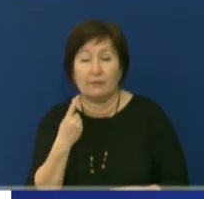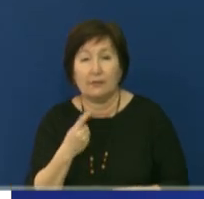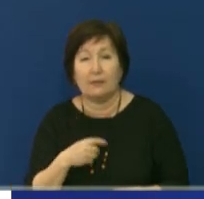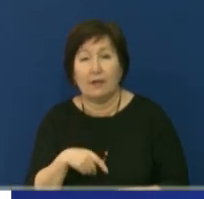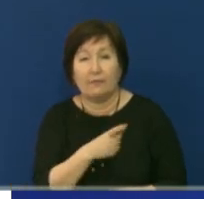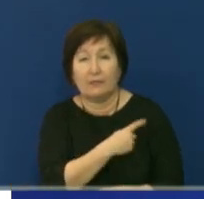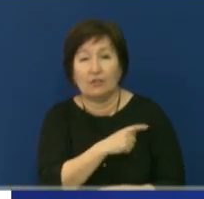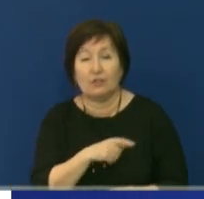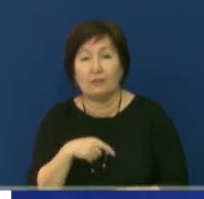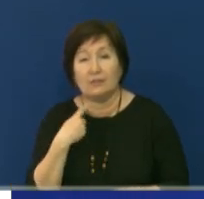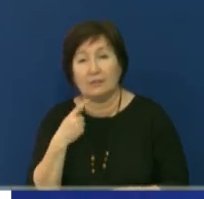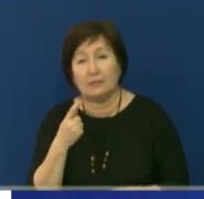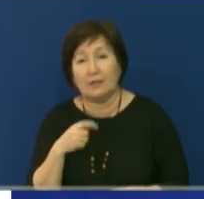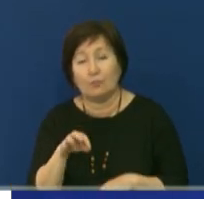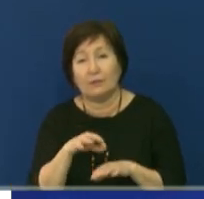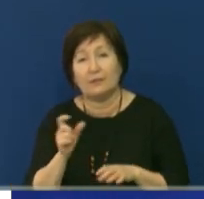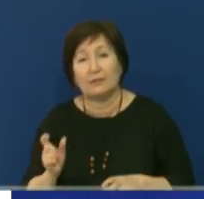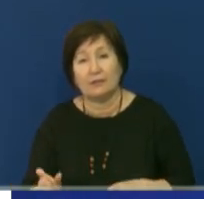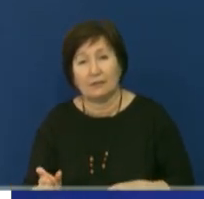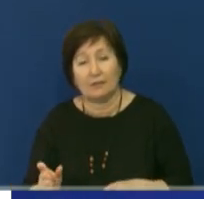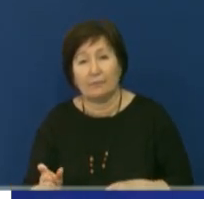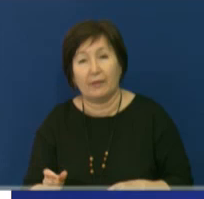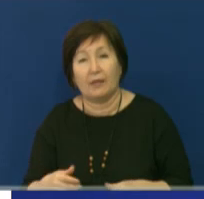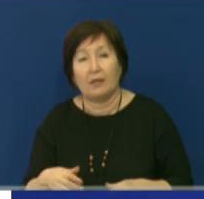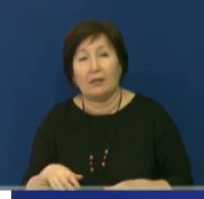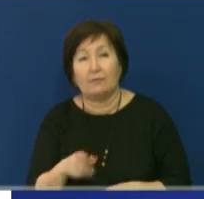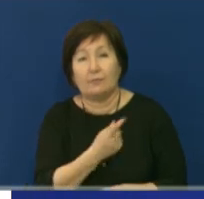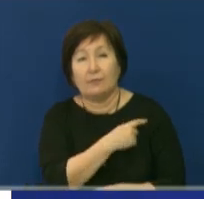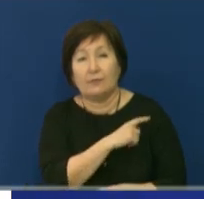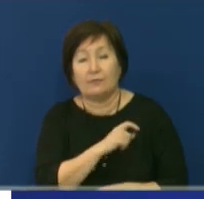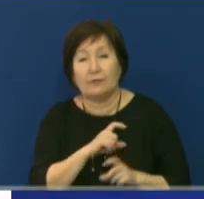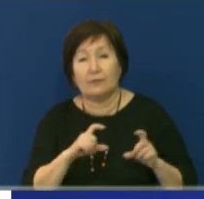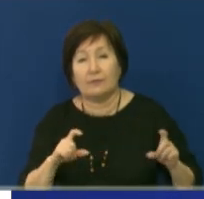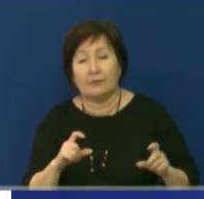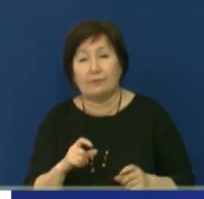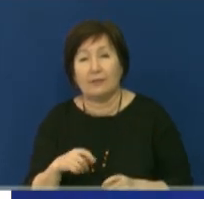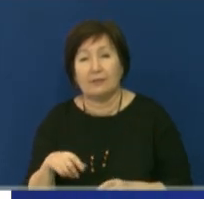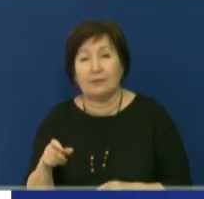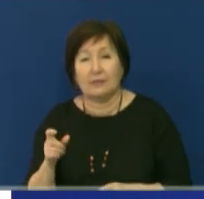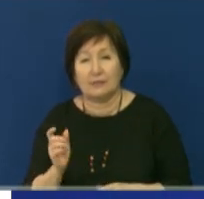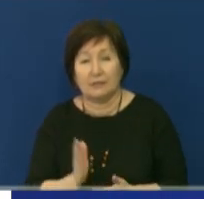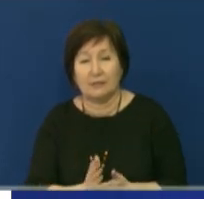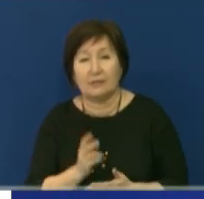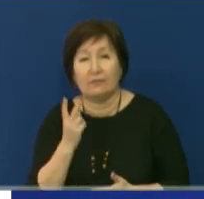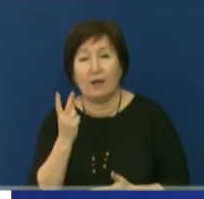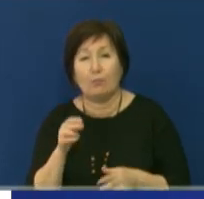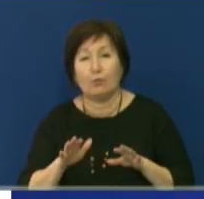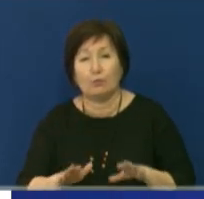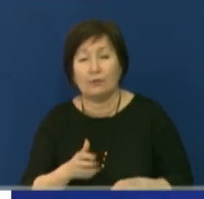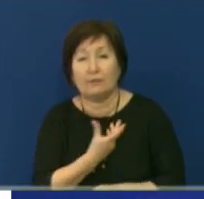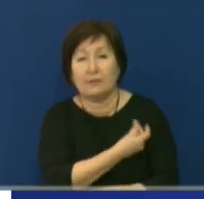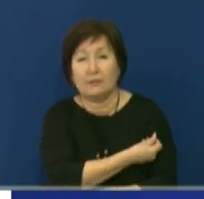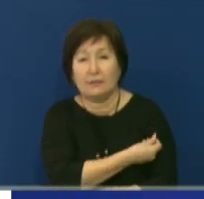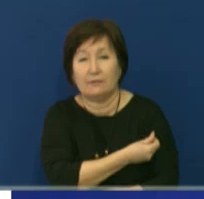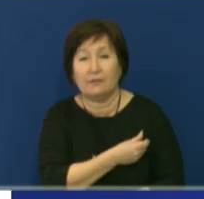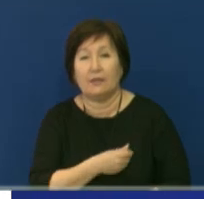Бізде нөмір 1-ші алғашқы медициналық санитарлық көмек емханасында 2 егу пункті бар. Бұл нөмір 24-ші мектеп, мұнда кезекші